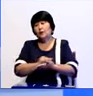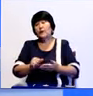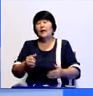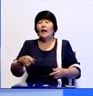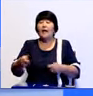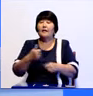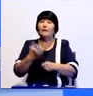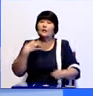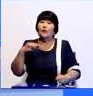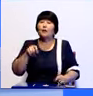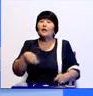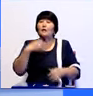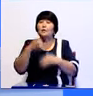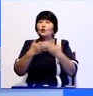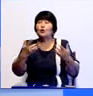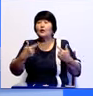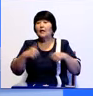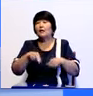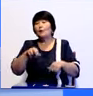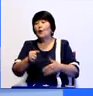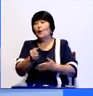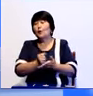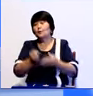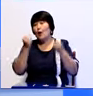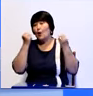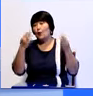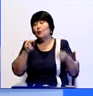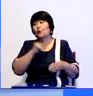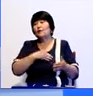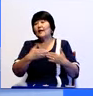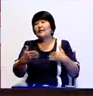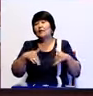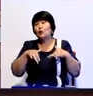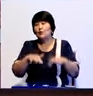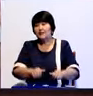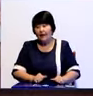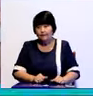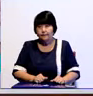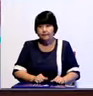Кызылординской области и Международной организацией по укреплению культурного сотрудничества.